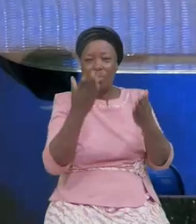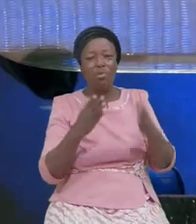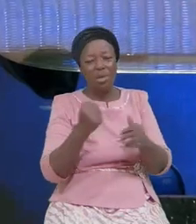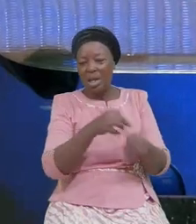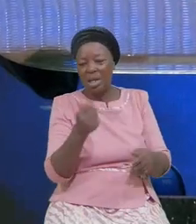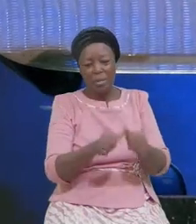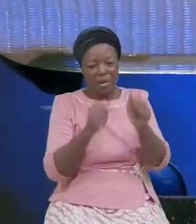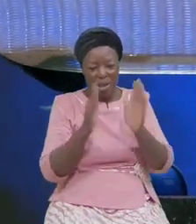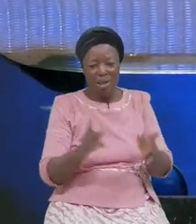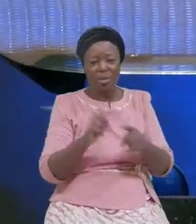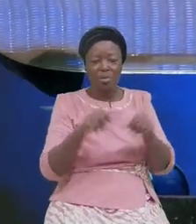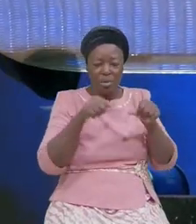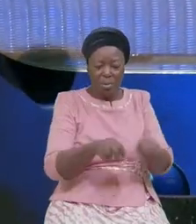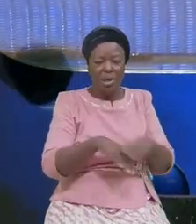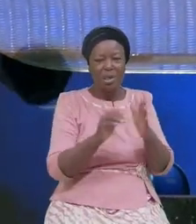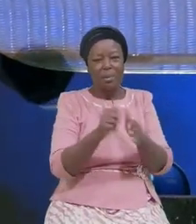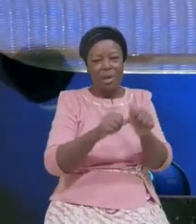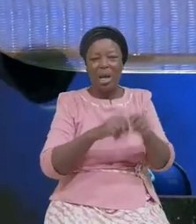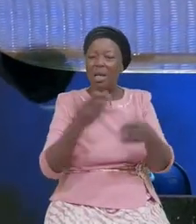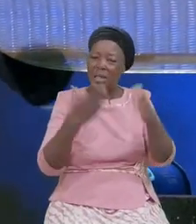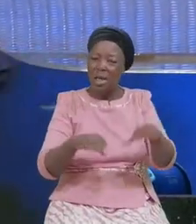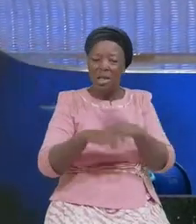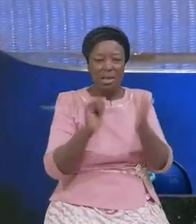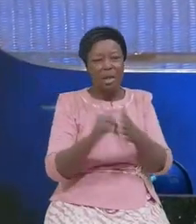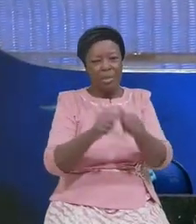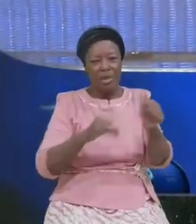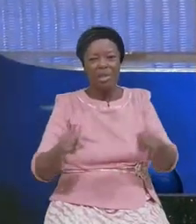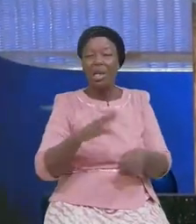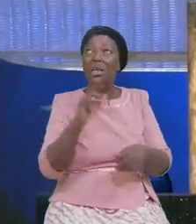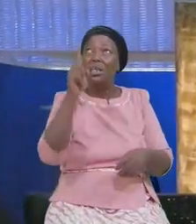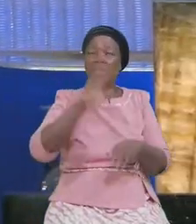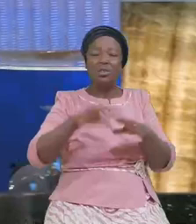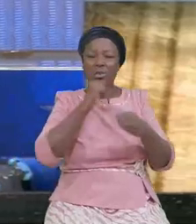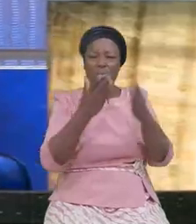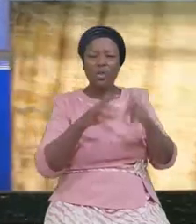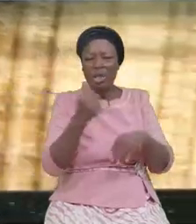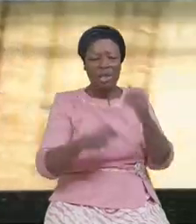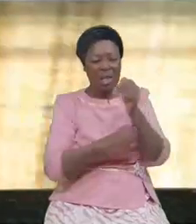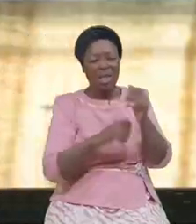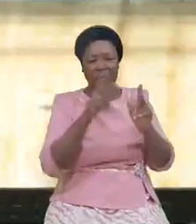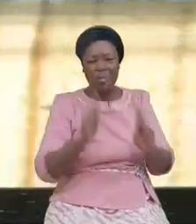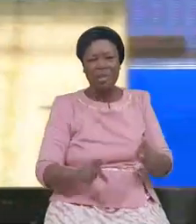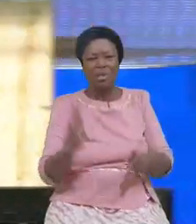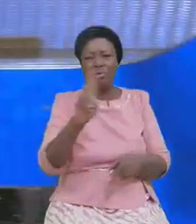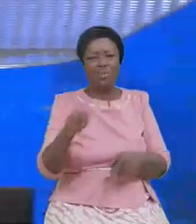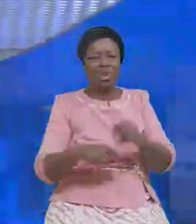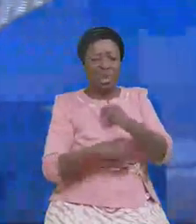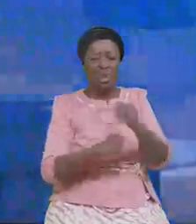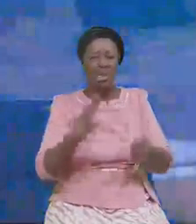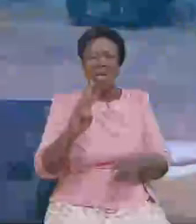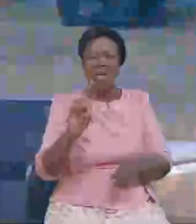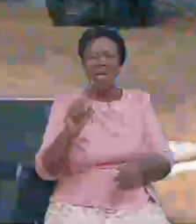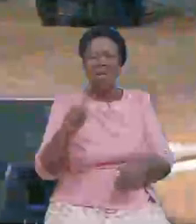dans la rétrogradation et périsse. Dans sa rétrogradation, il ne voulait pas que l'homme charnel qui utilise les armes